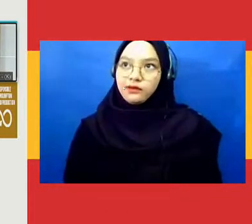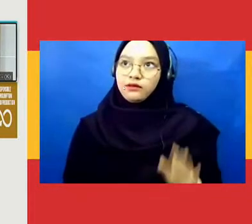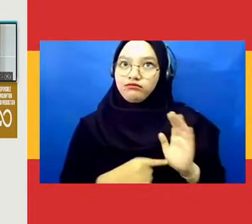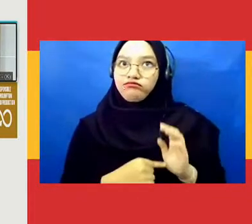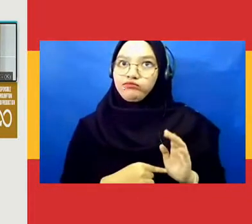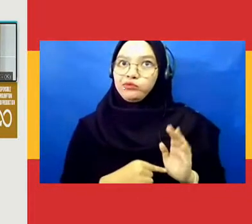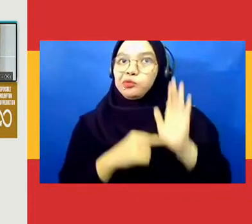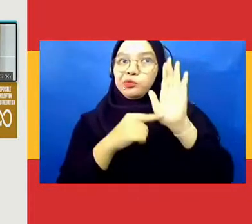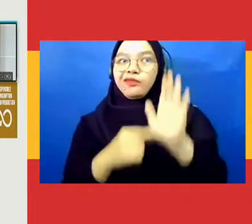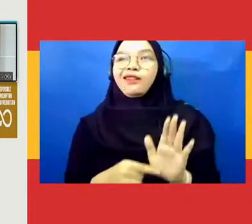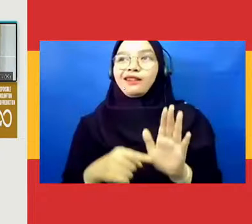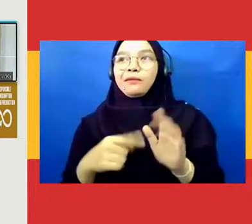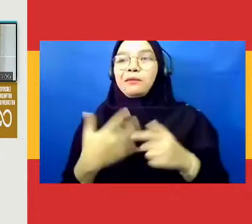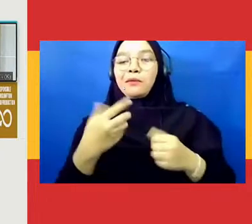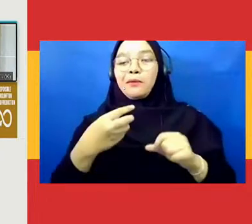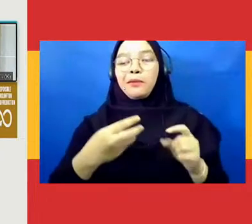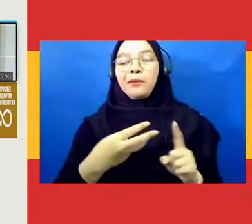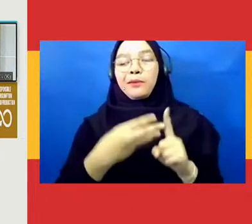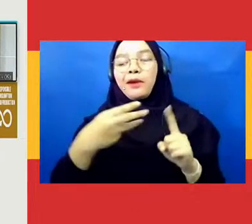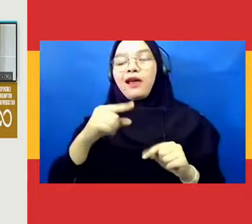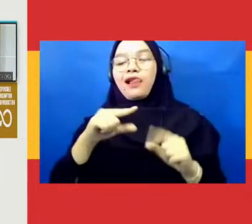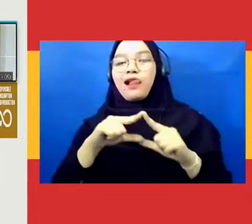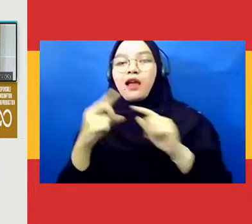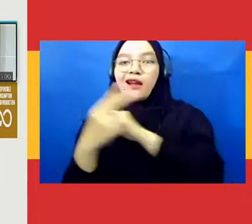bagaimana kita